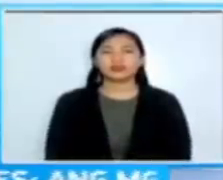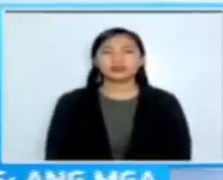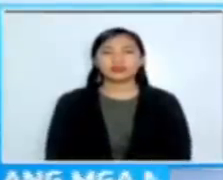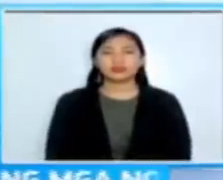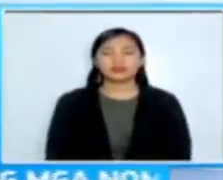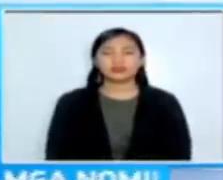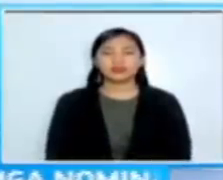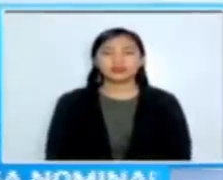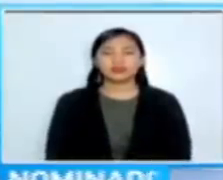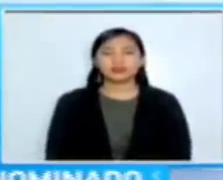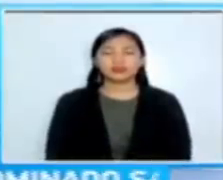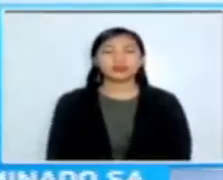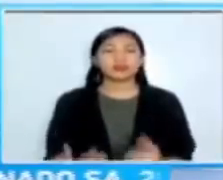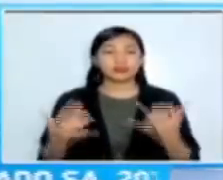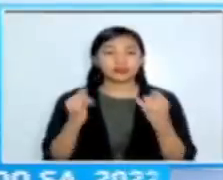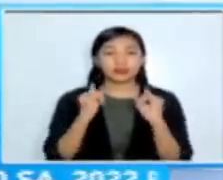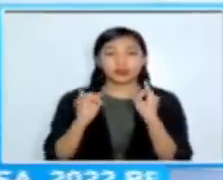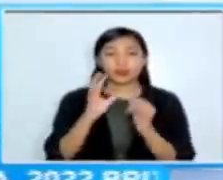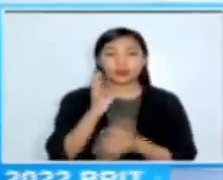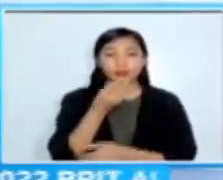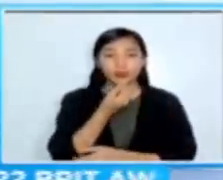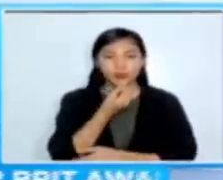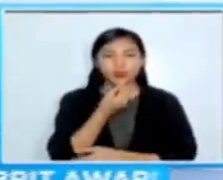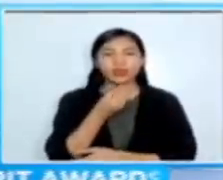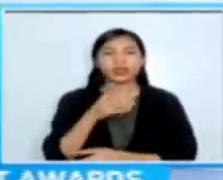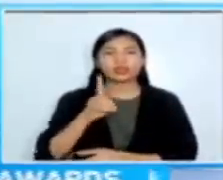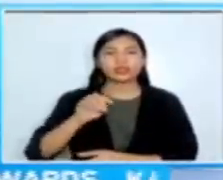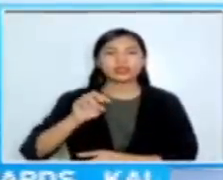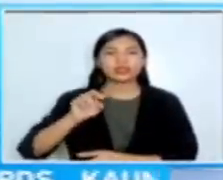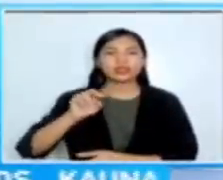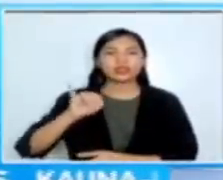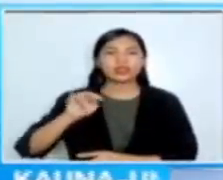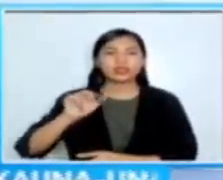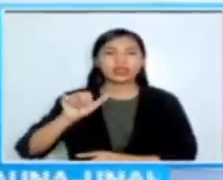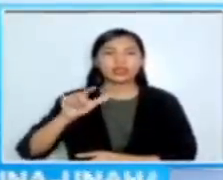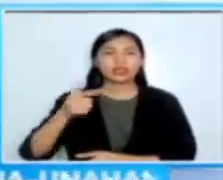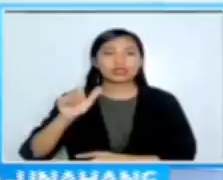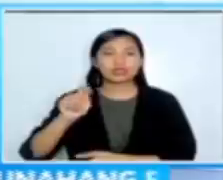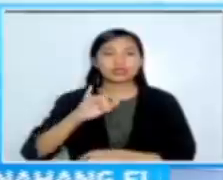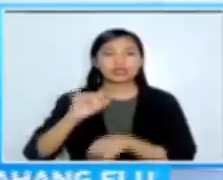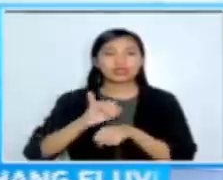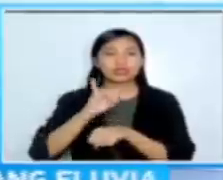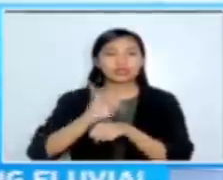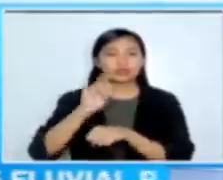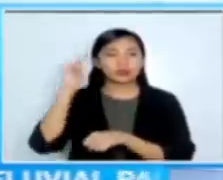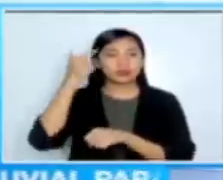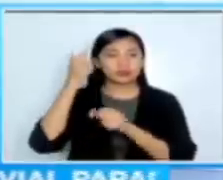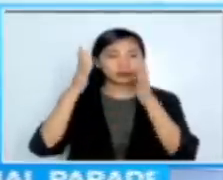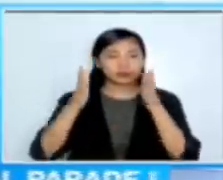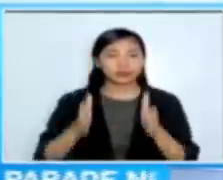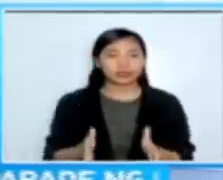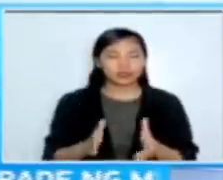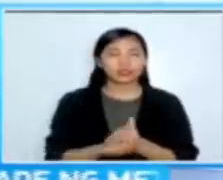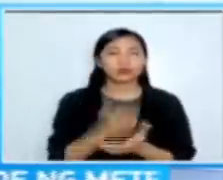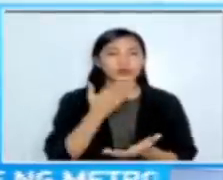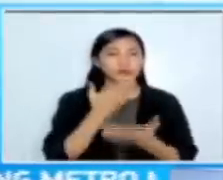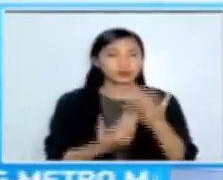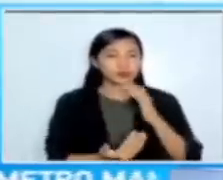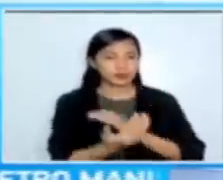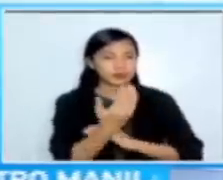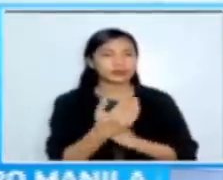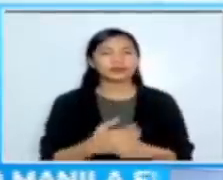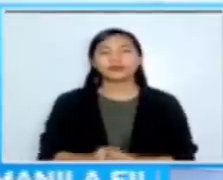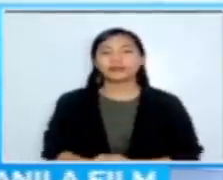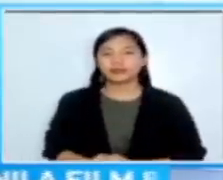Makakapanayin po natin ngayon si Dinagat Islands Governor Arlene Cacabagao. Magandang umaga po, Governor. Si Raffy Tima po ito. Magandang umaga,